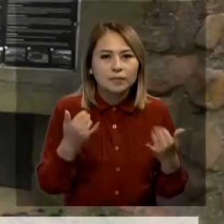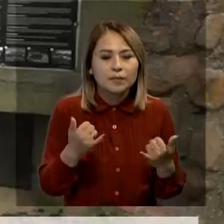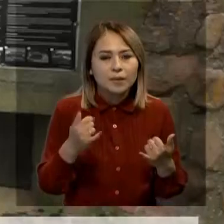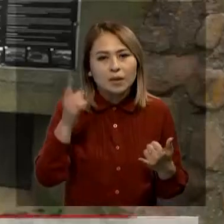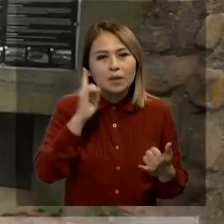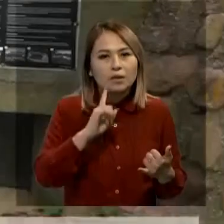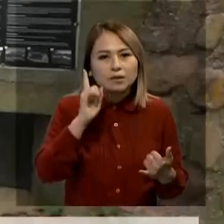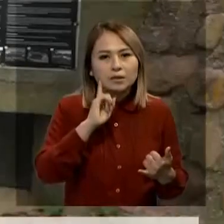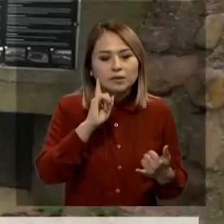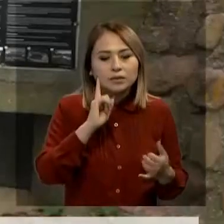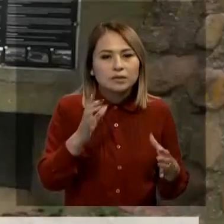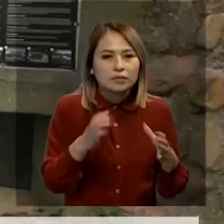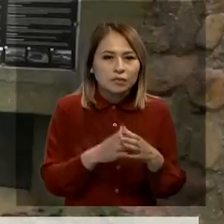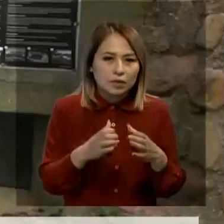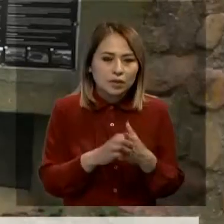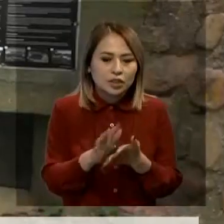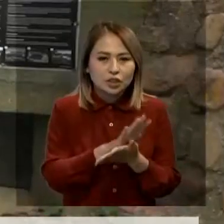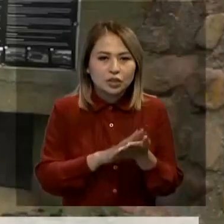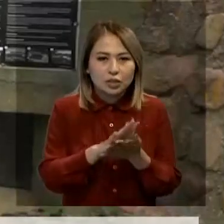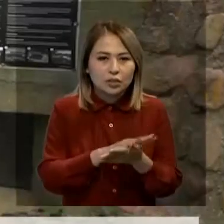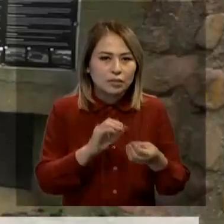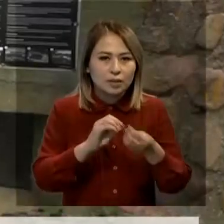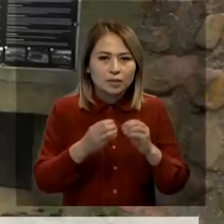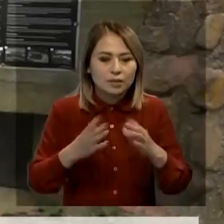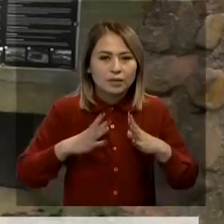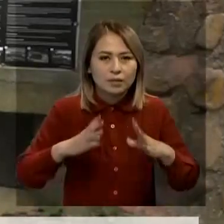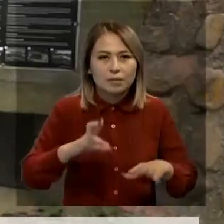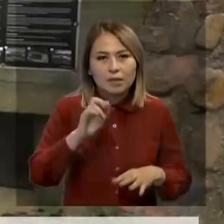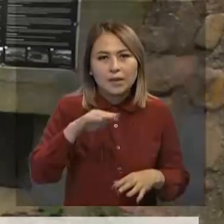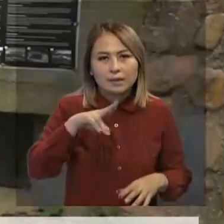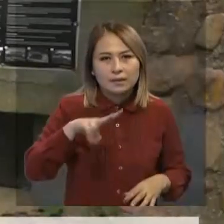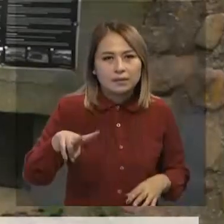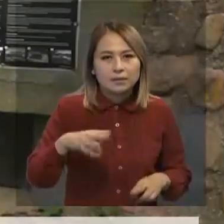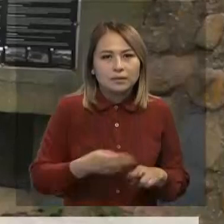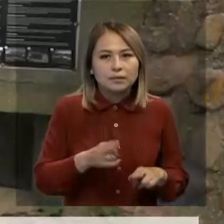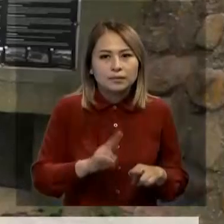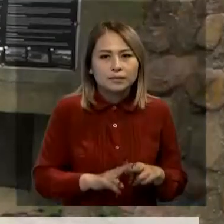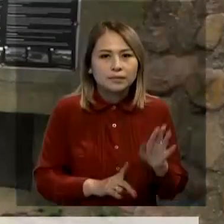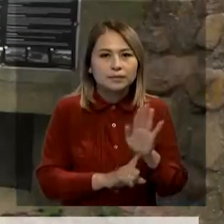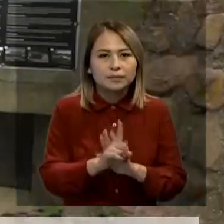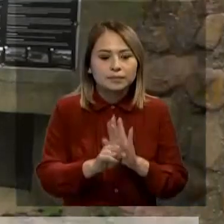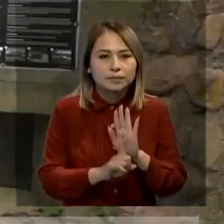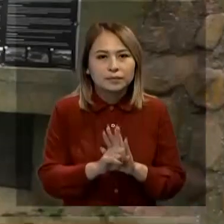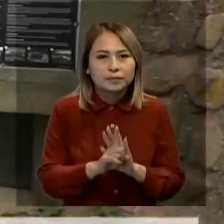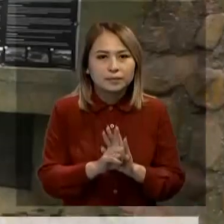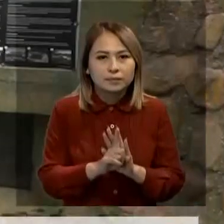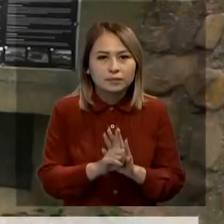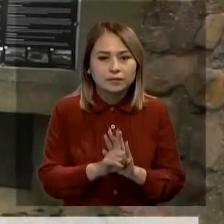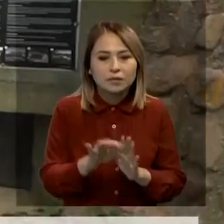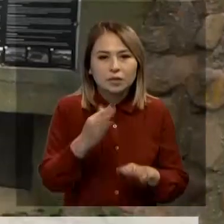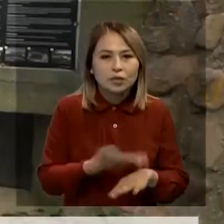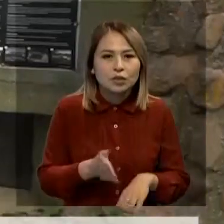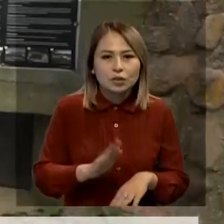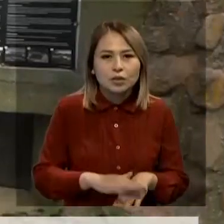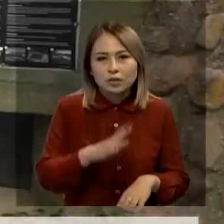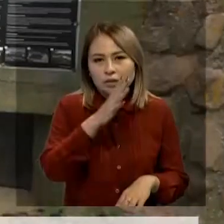Бұған дейін Готландқа қатысты мәселе ешқашан туындаған емес. Балтық елдеріне әскери қолдау көрсетуісі жеңілдеуі немесе керісінше қиындауы